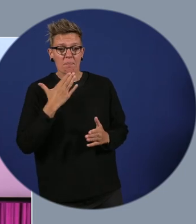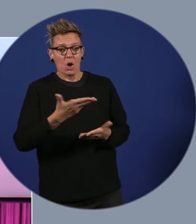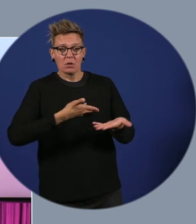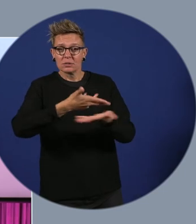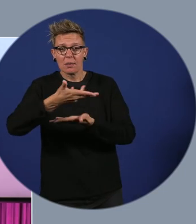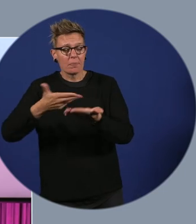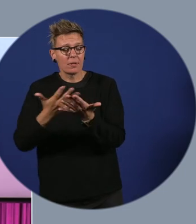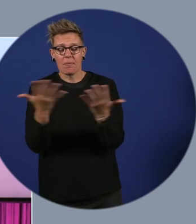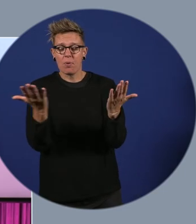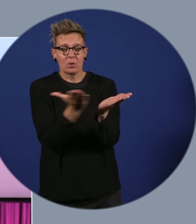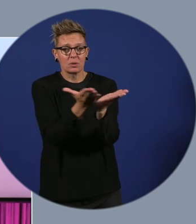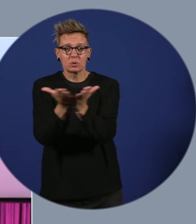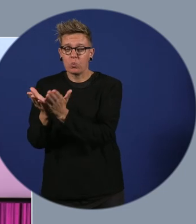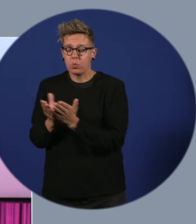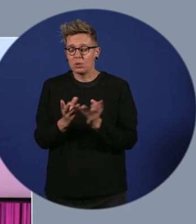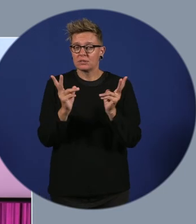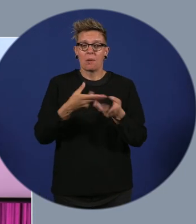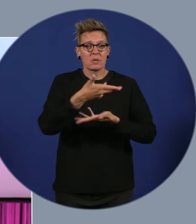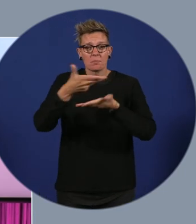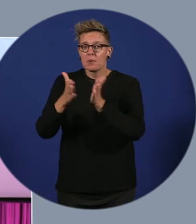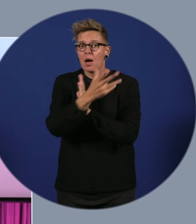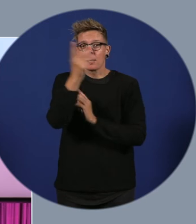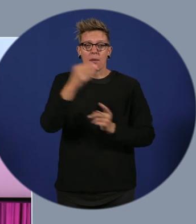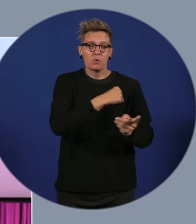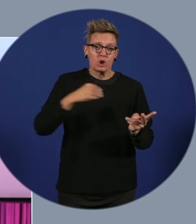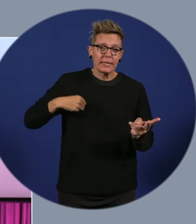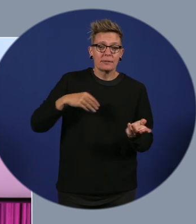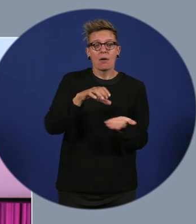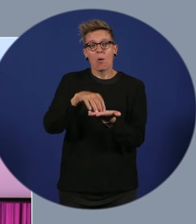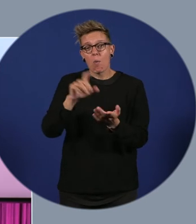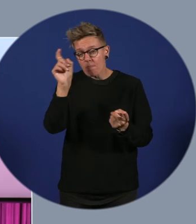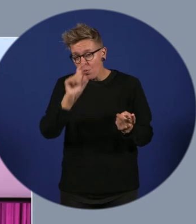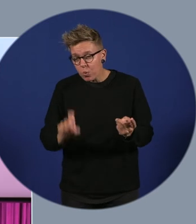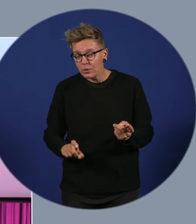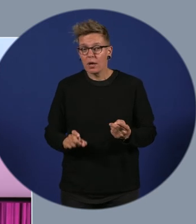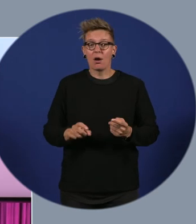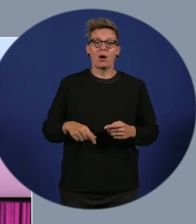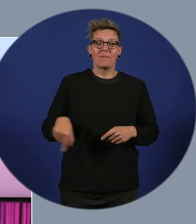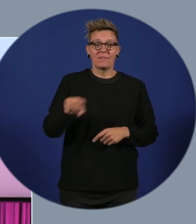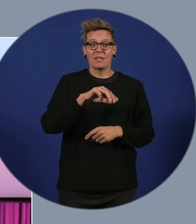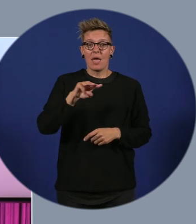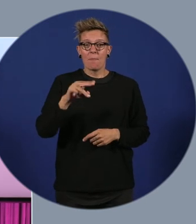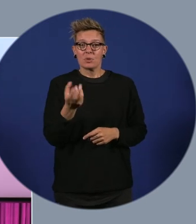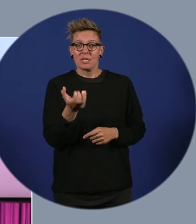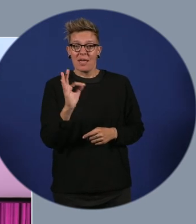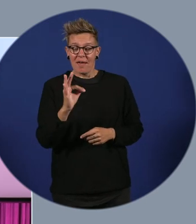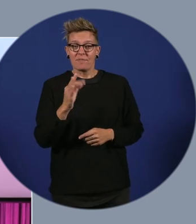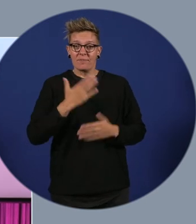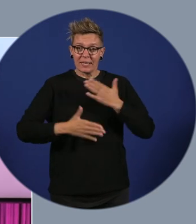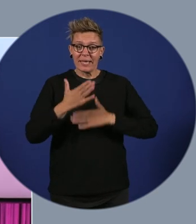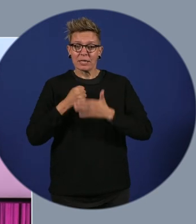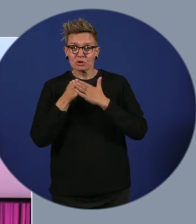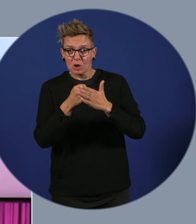många skolor och andra myndigheter och kommuner. Och vi på MUCF vill vara ett fortsatt stöd